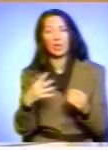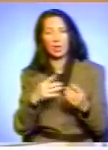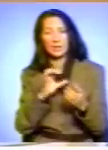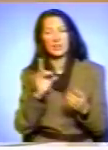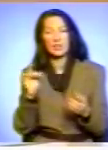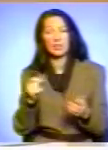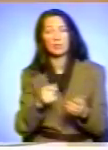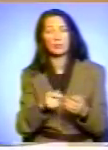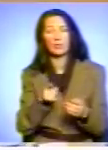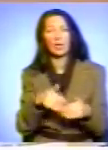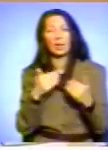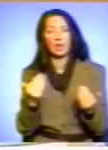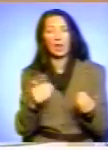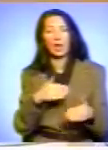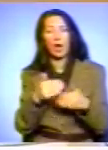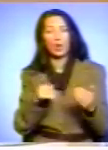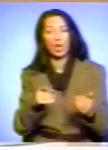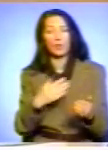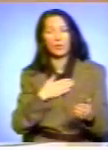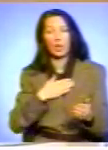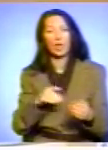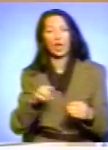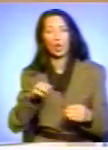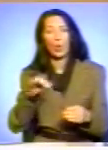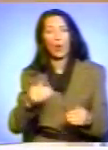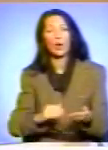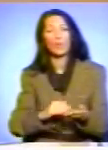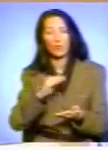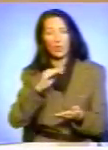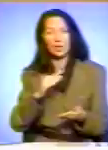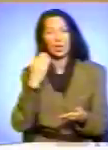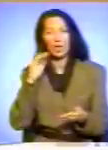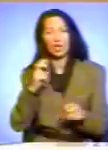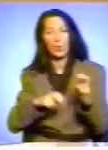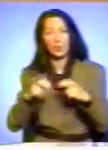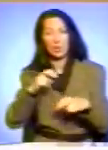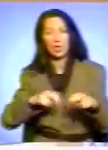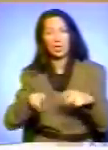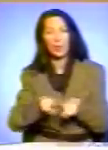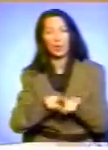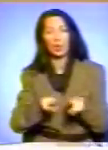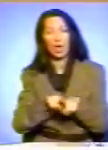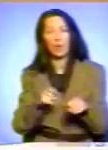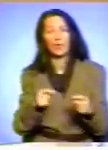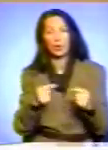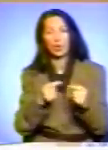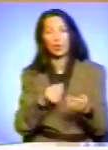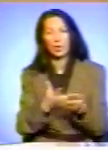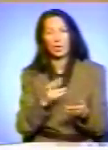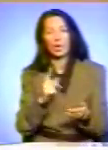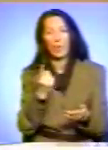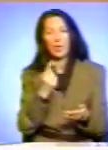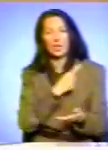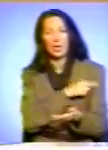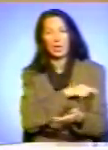на декілька кроків він вище стоїть. Тобто обстеження буде коштувати точно таку саму вартість, як в першій лікарні.